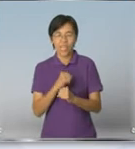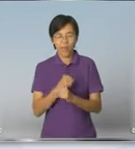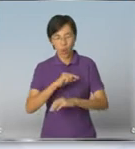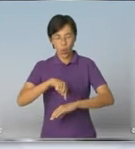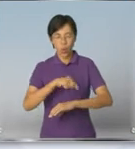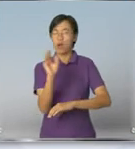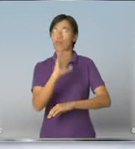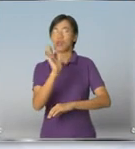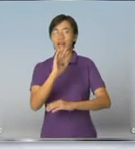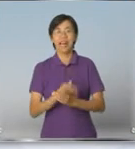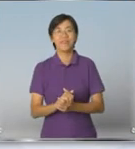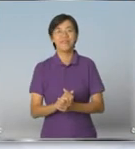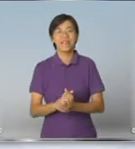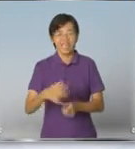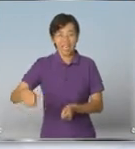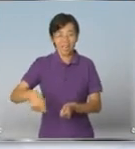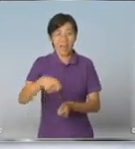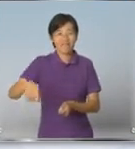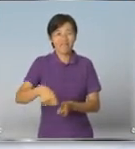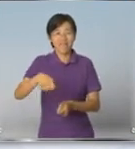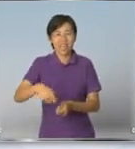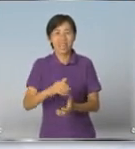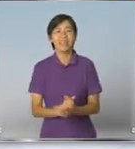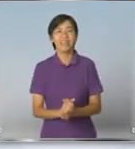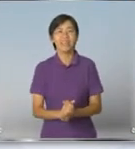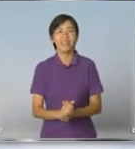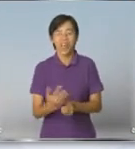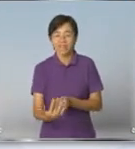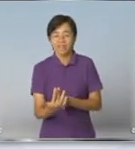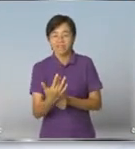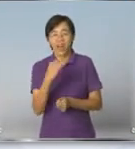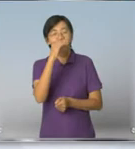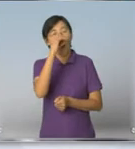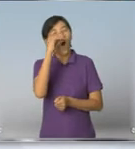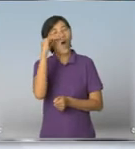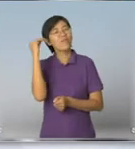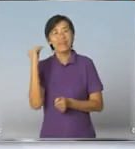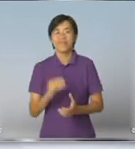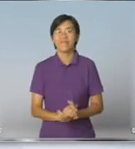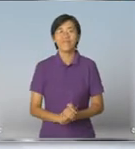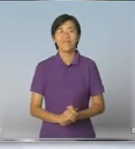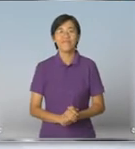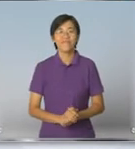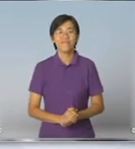เสียเวลาแล้วก็มาทำการผัดไส ้ผัดไส้ไก่ ใช่ไหมครับผมขั้นนี้แหละครับจะหอมทีเดียวเชียวน